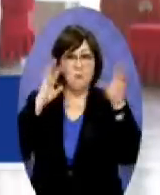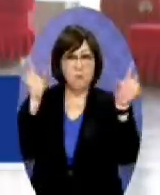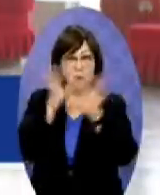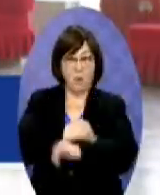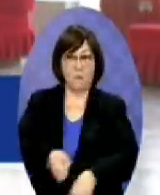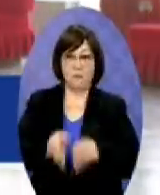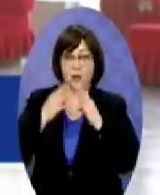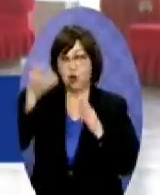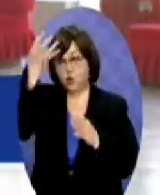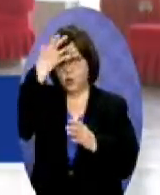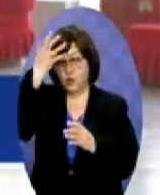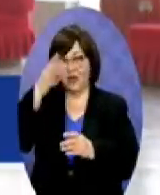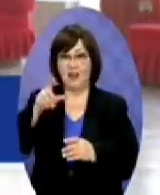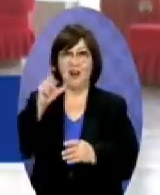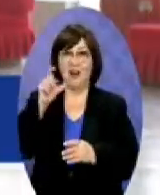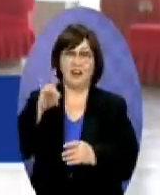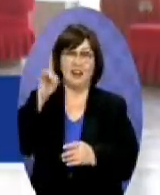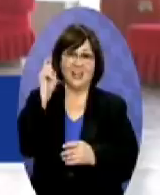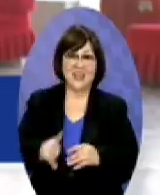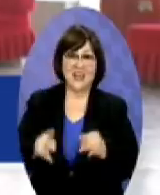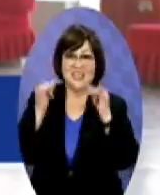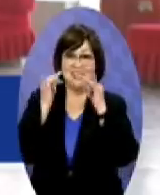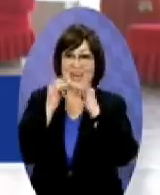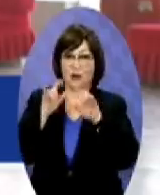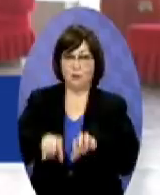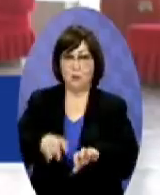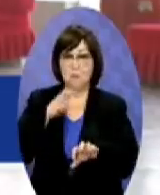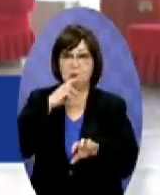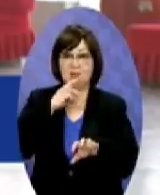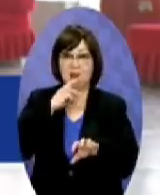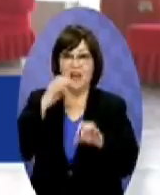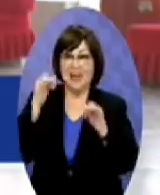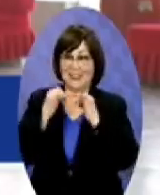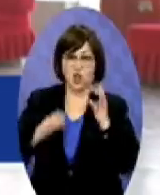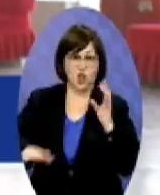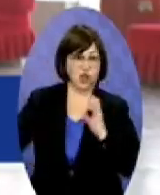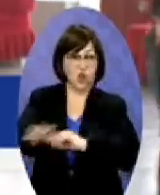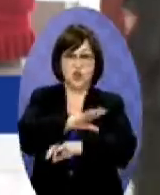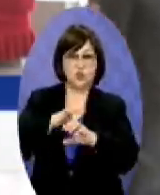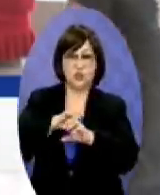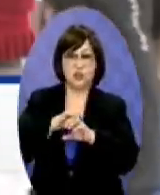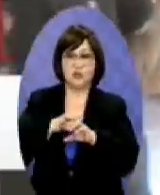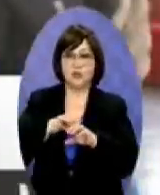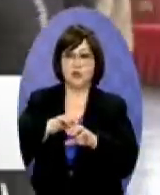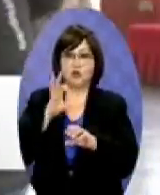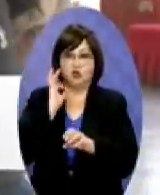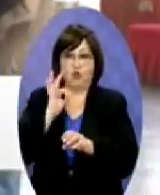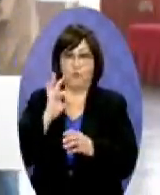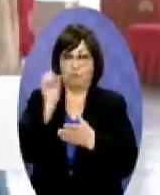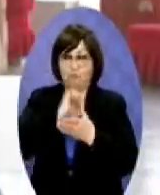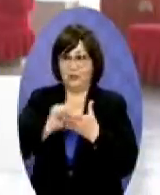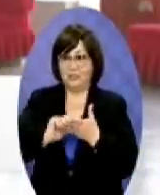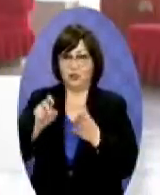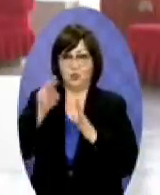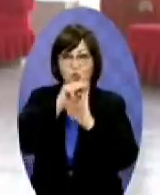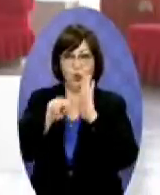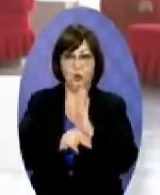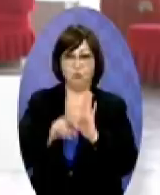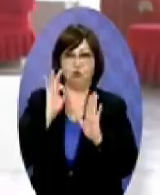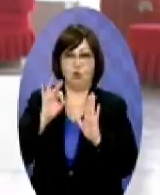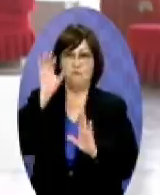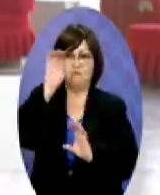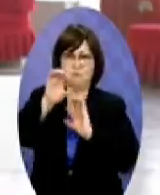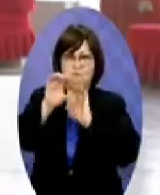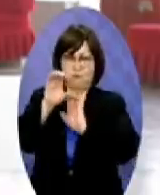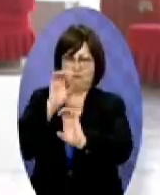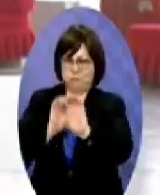санг үрдүүлээд интернетийн орчны бүх өгүүдийг хувьлийнхэн хамт бүгдийг нь цахим